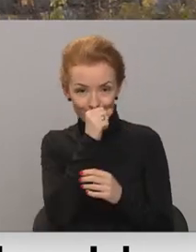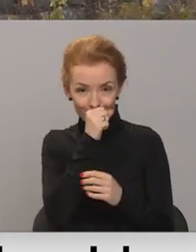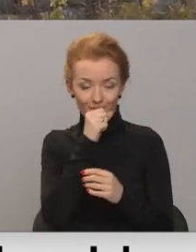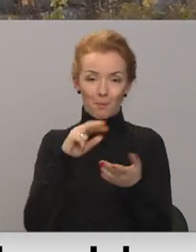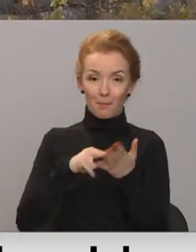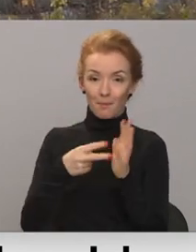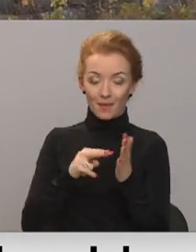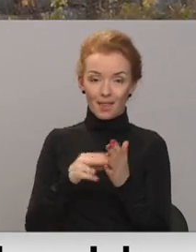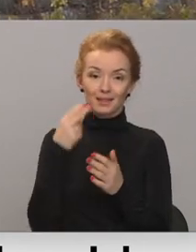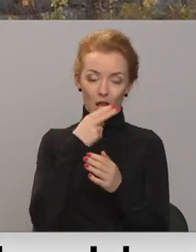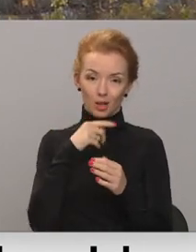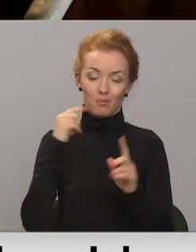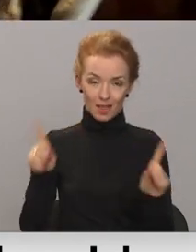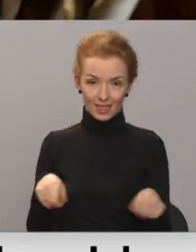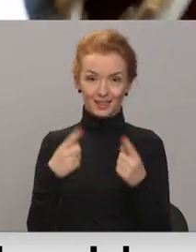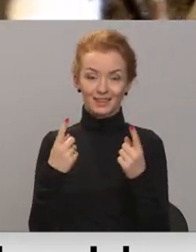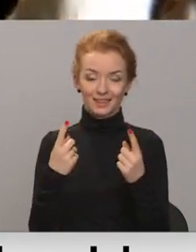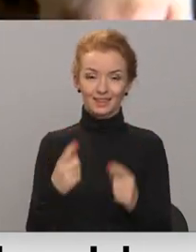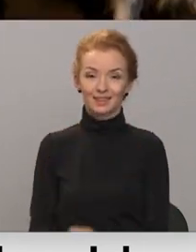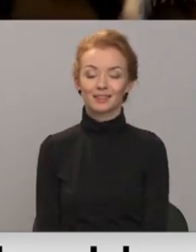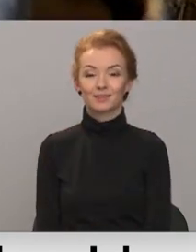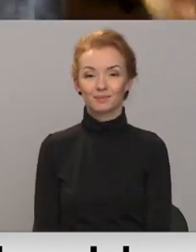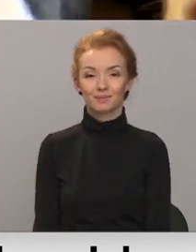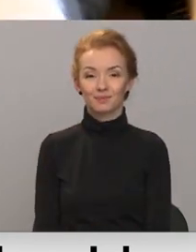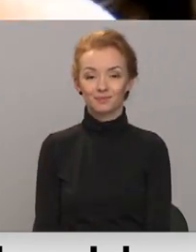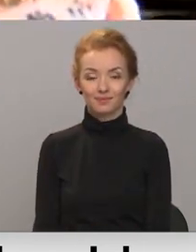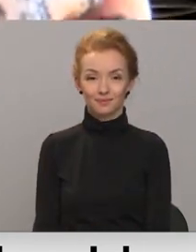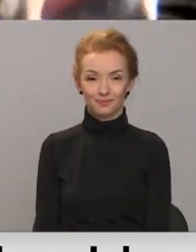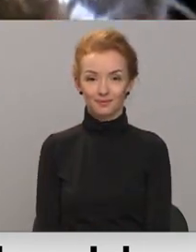iecerēm saimniecību attīstīt. Ausmas Sprukte, Arvis Gailums, Latgales reģionālā televīzija.